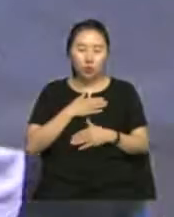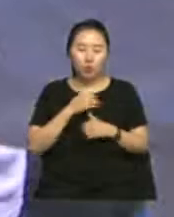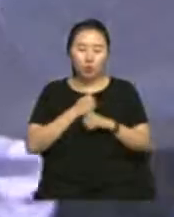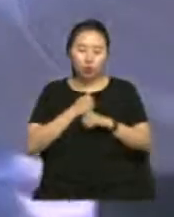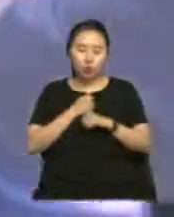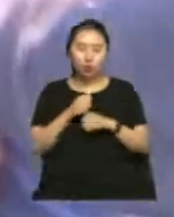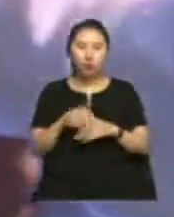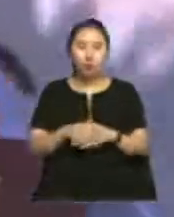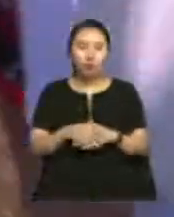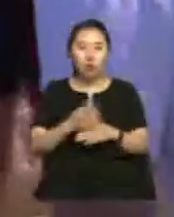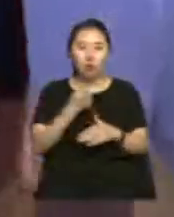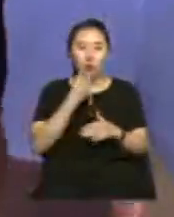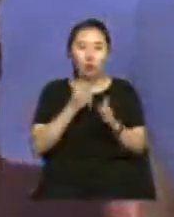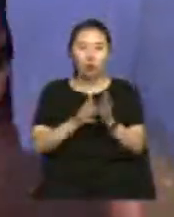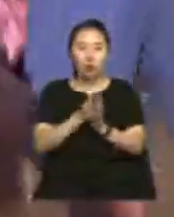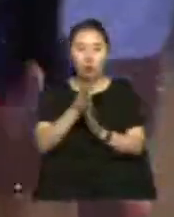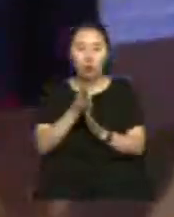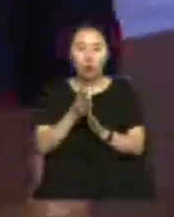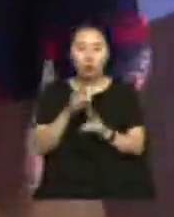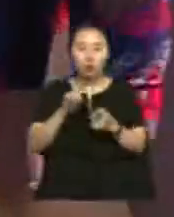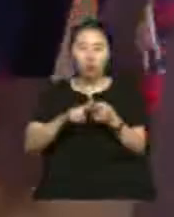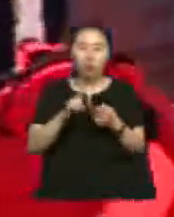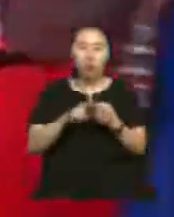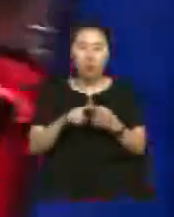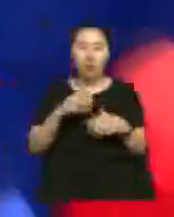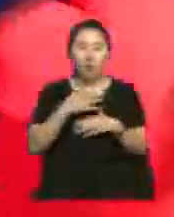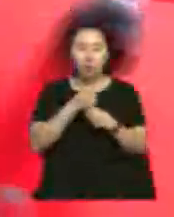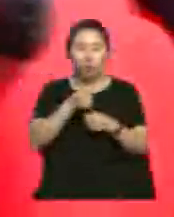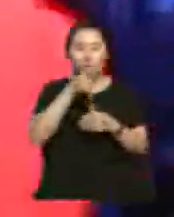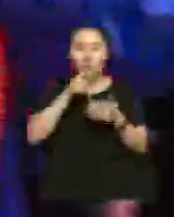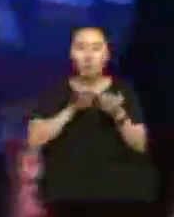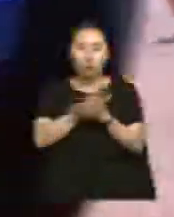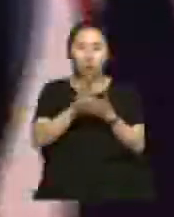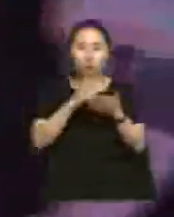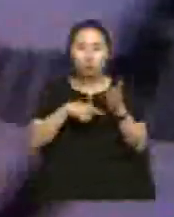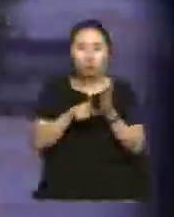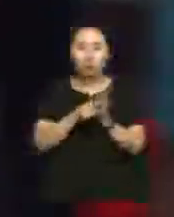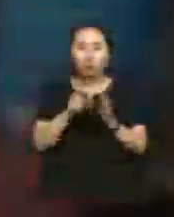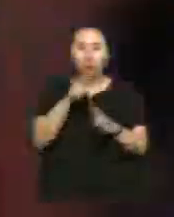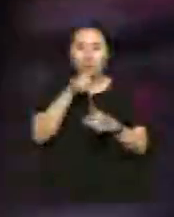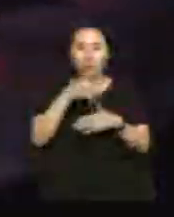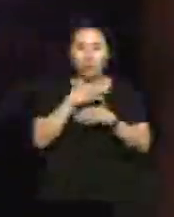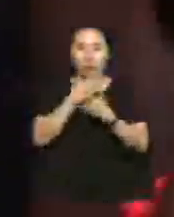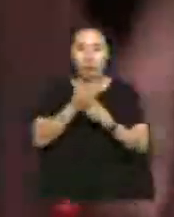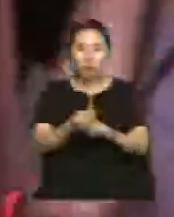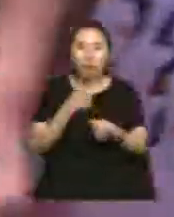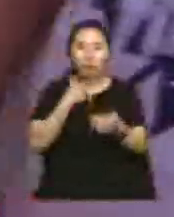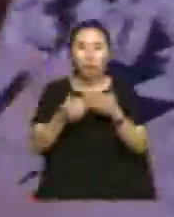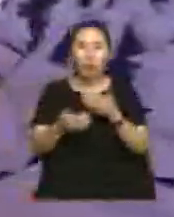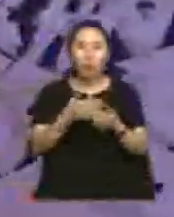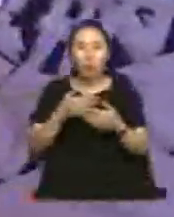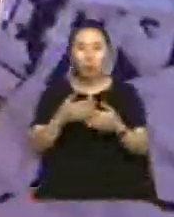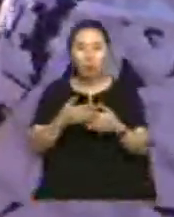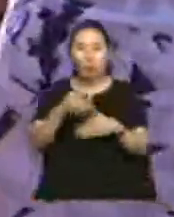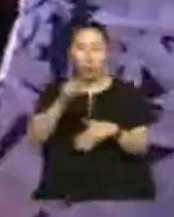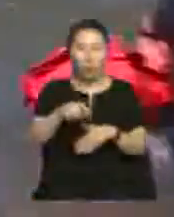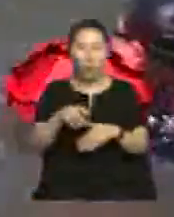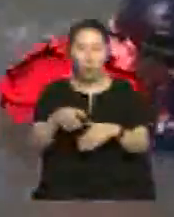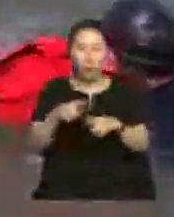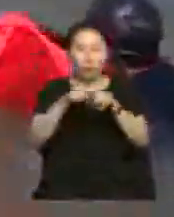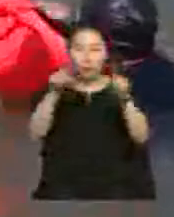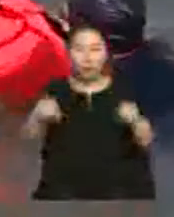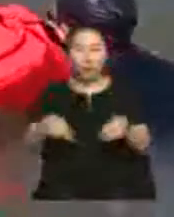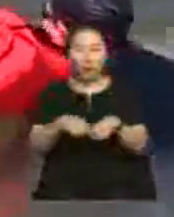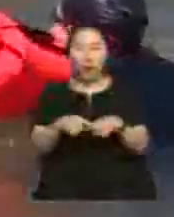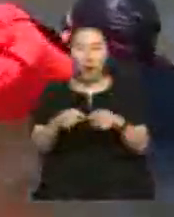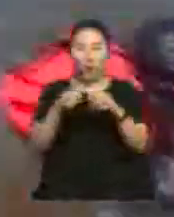하는데요. 이 서울시 소방재난본부가 안전한 여름 물놀이를 위해 수상안전체험 교실을 마련합니다. 돗자리와